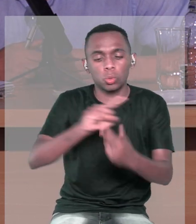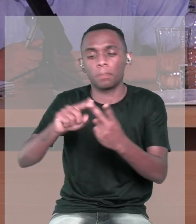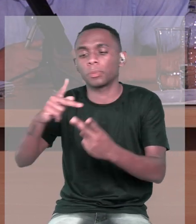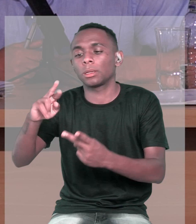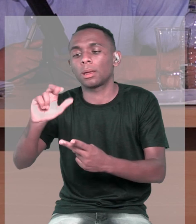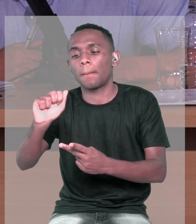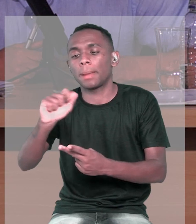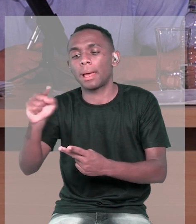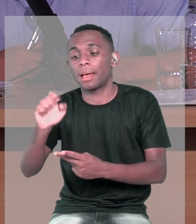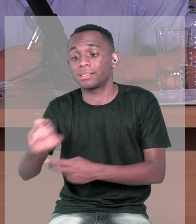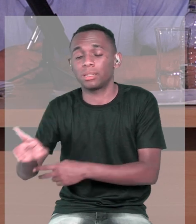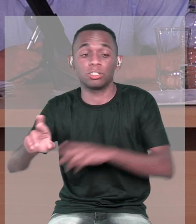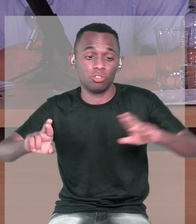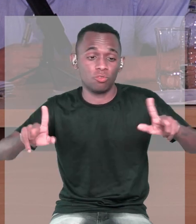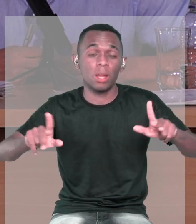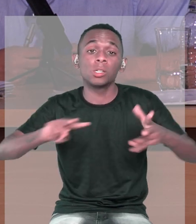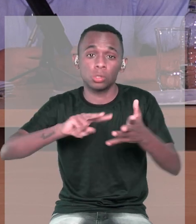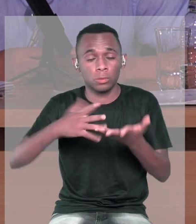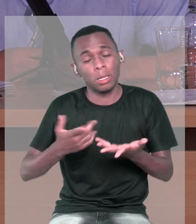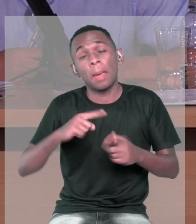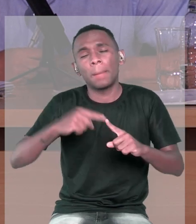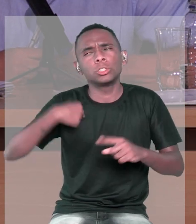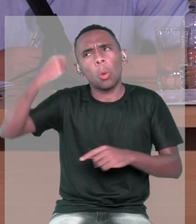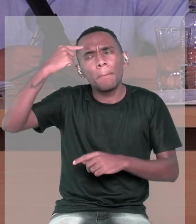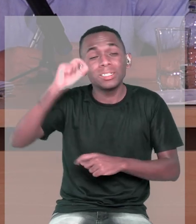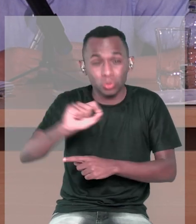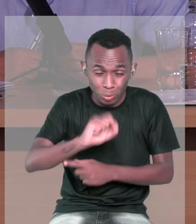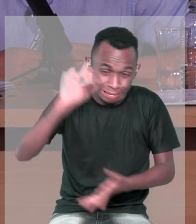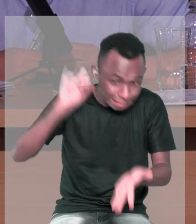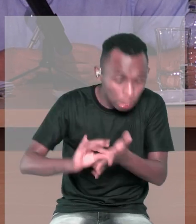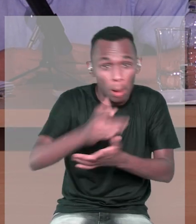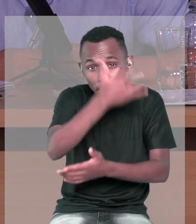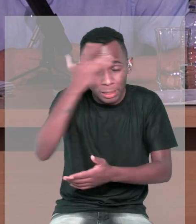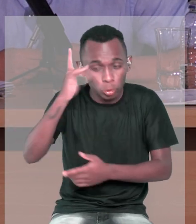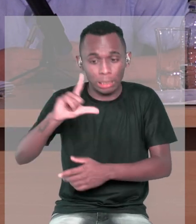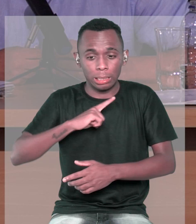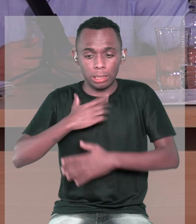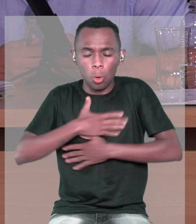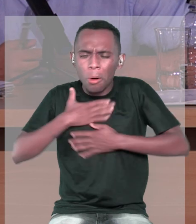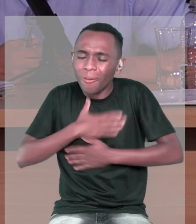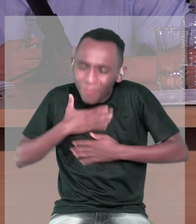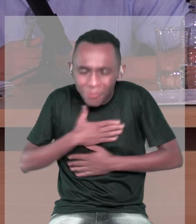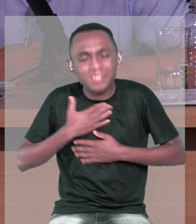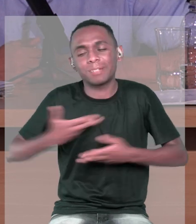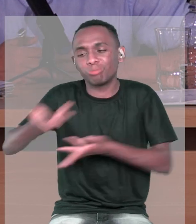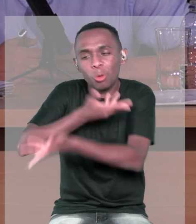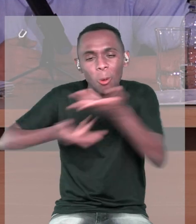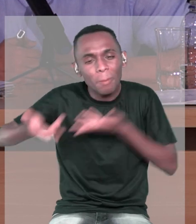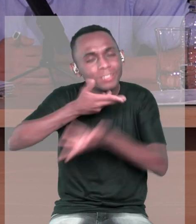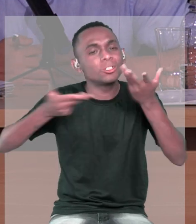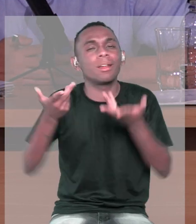prazer. E eu penso efetivamente que uma pessoa que tem prazer em compartilhar, por